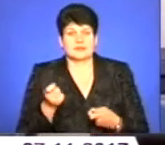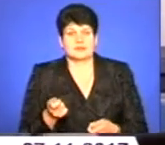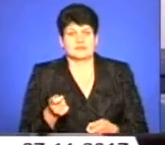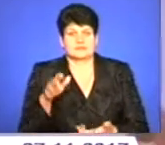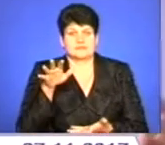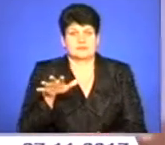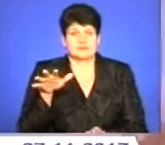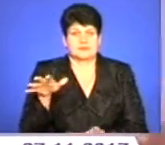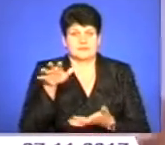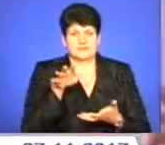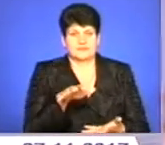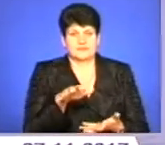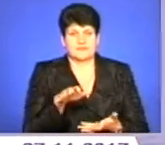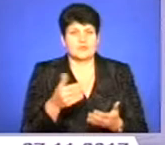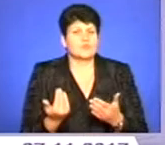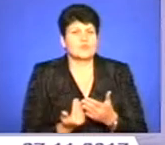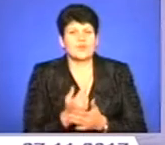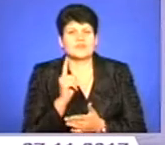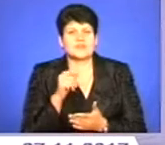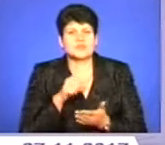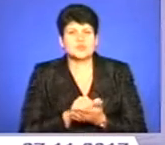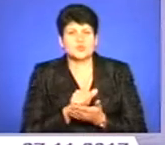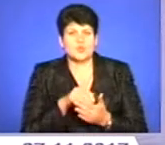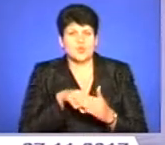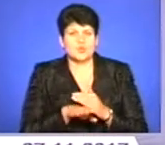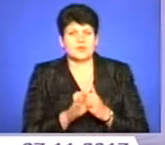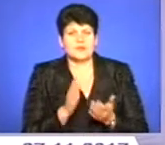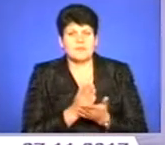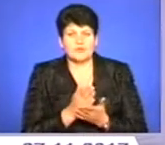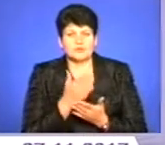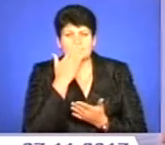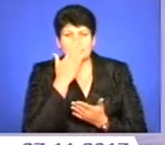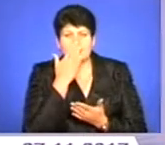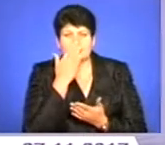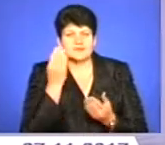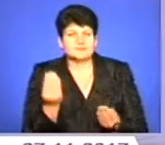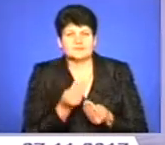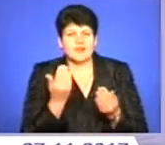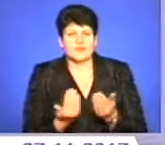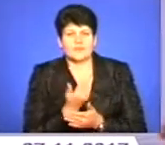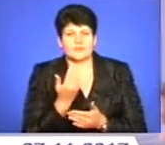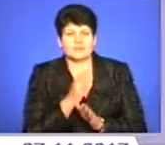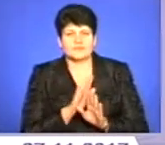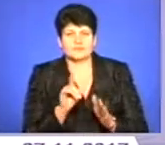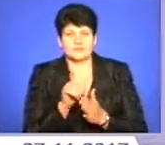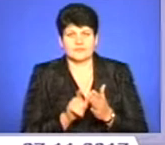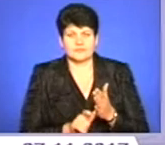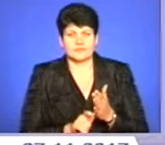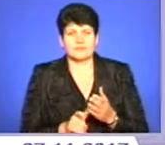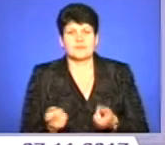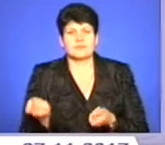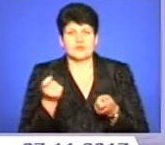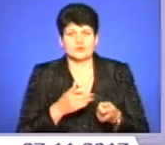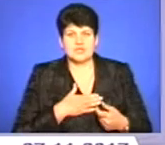пачку новесеньких тільки з друку, які ще мають такий специфічний запах поліграфії співаників. Приносять